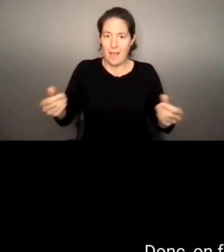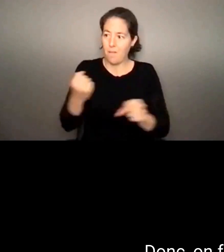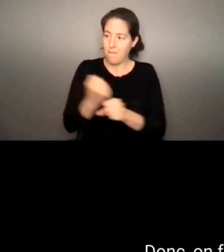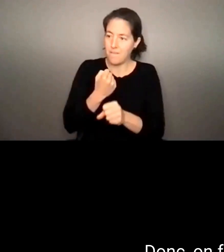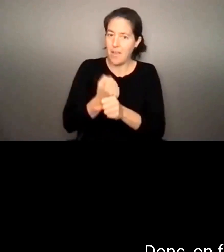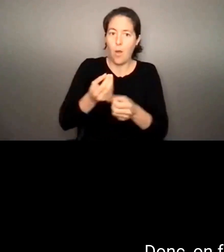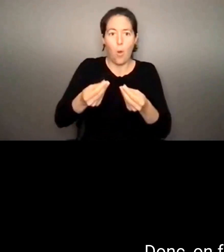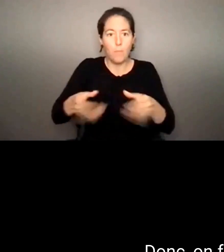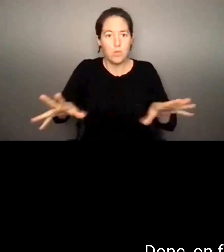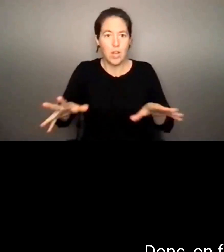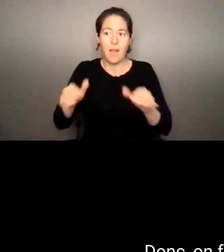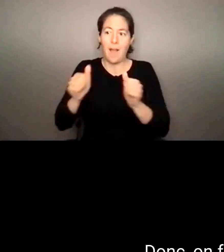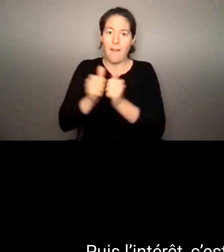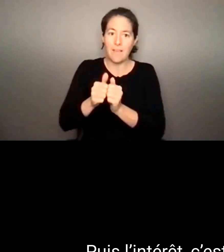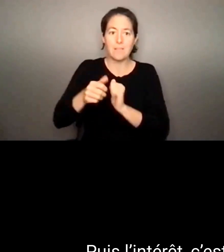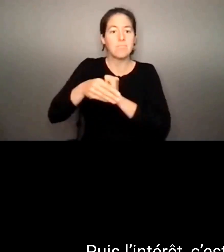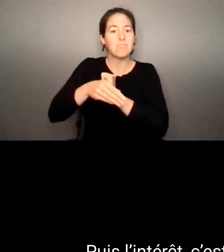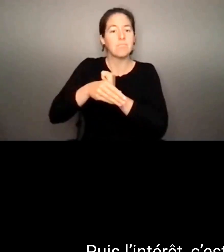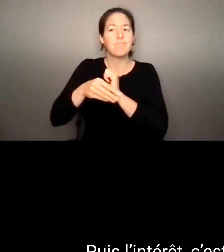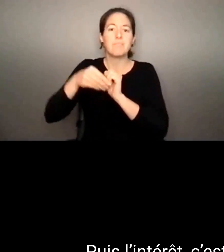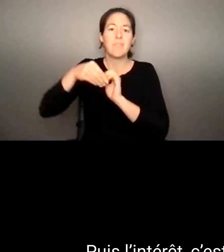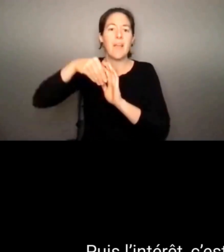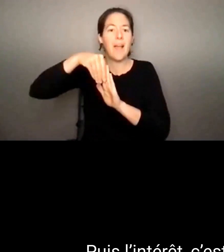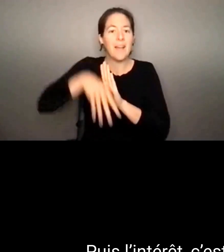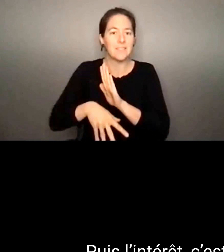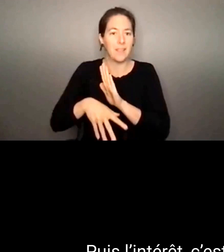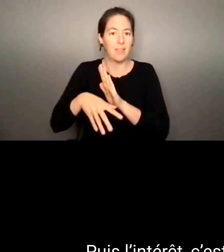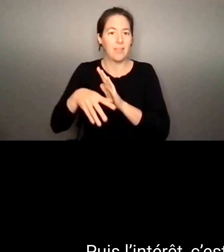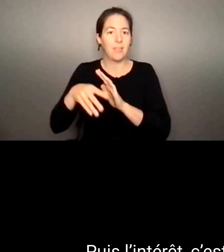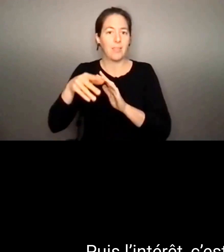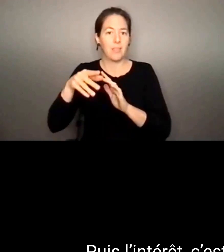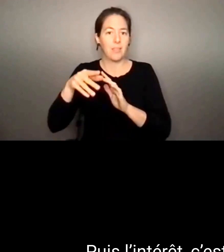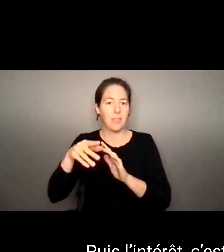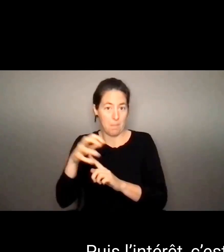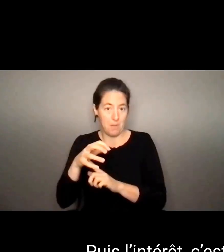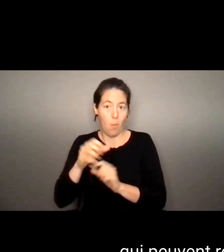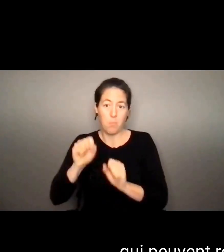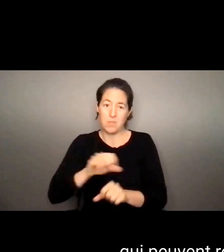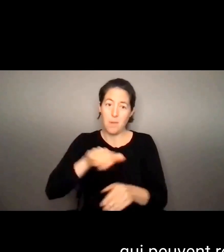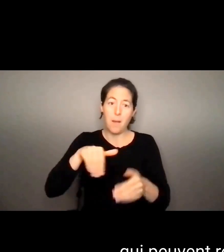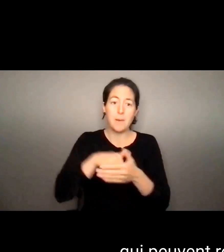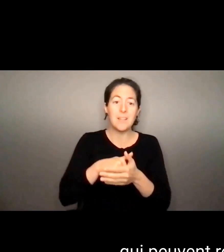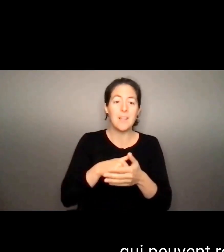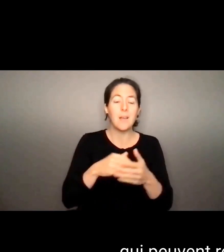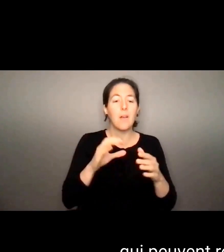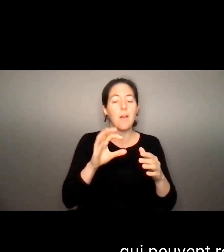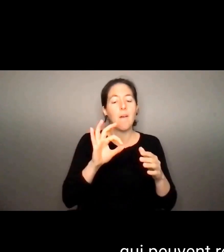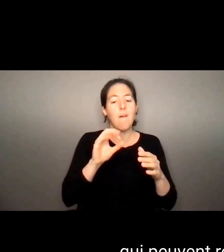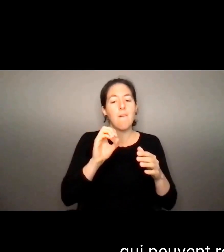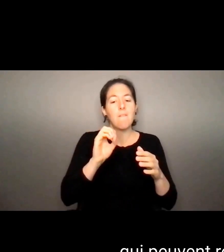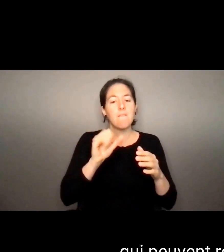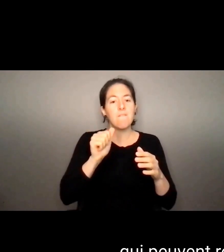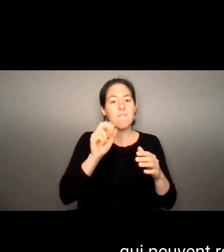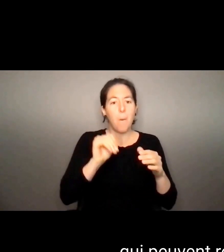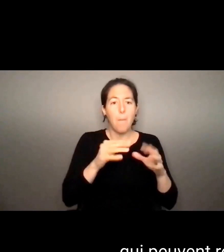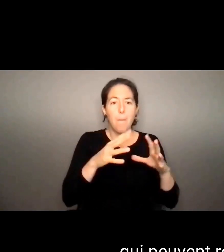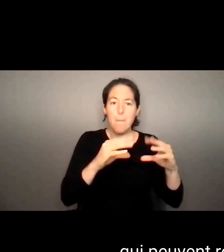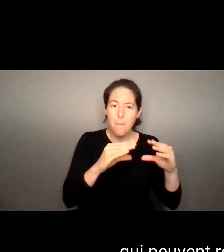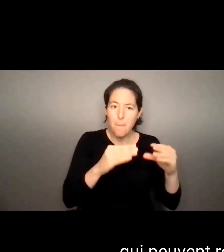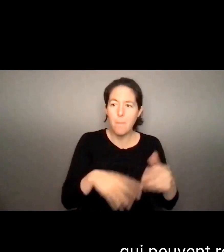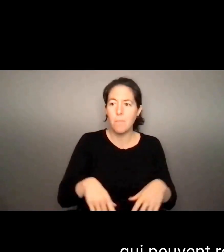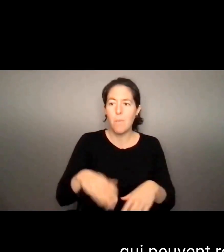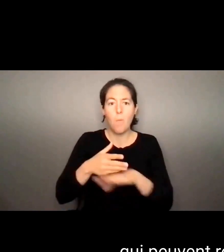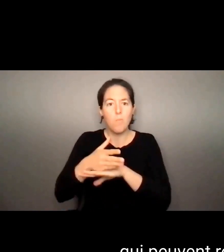racine des champignons. Puis l'intérêt, c'est que c'est des objets qui peuvent remplacer le styrofoam, qui peuvent remplacer le bois, une série de produits